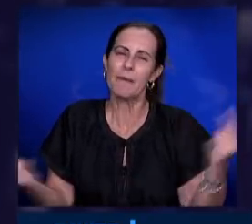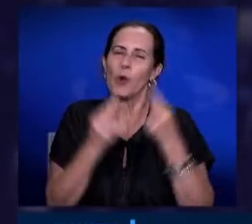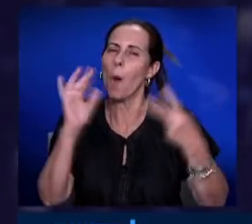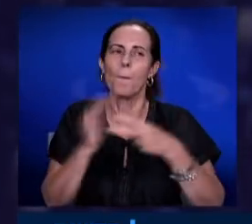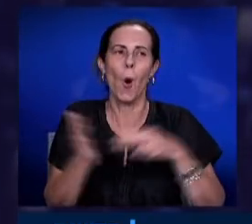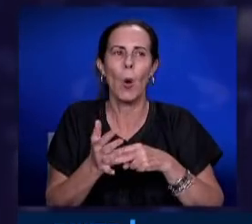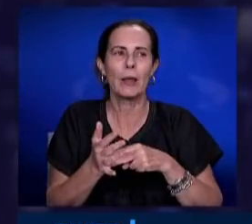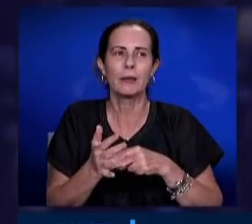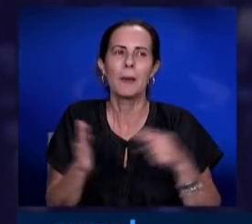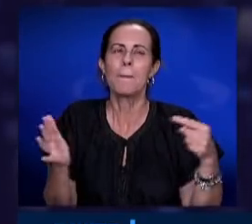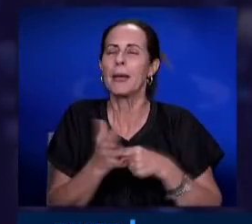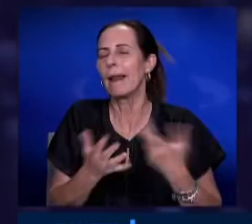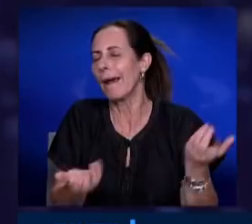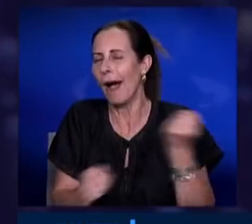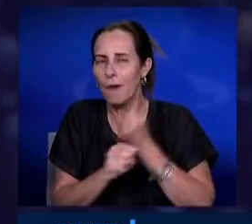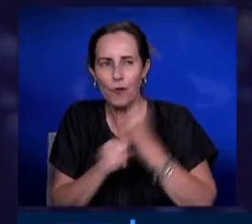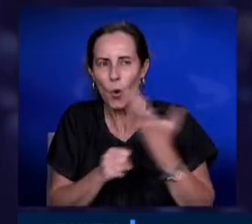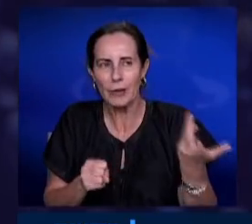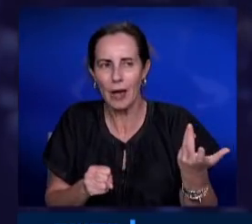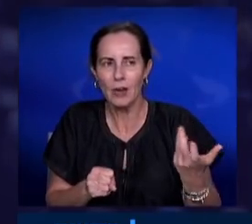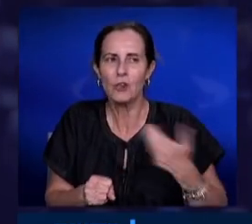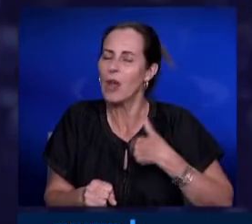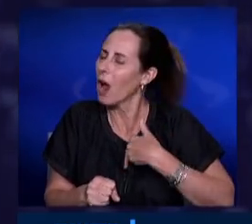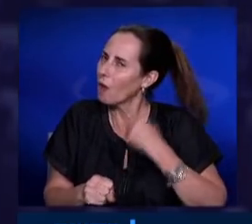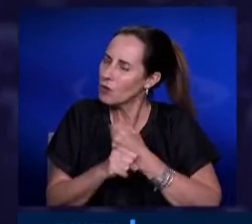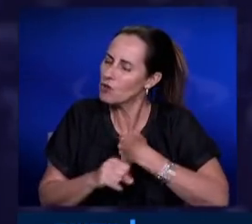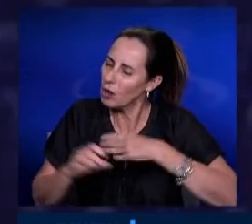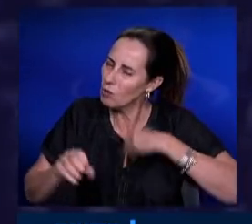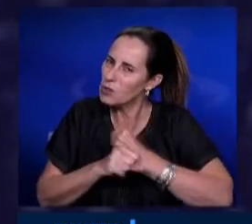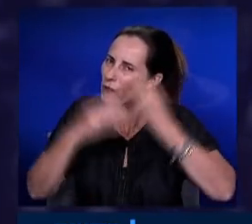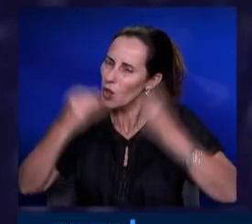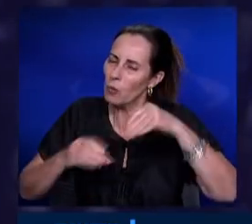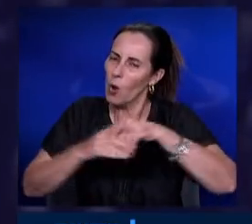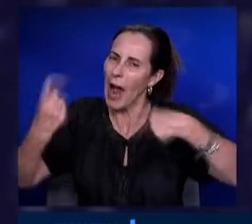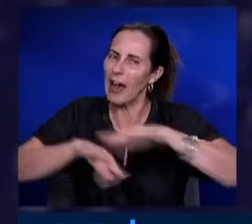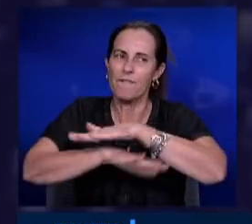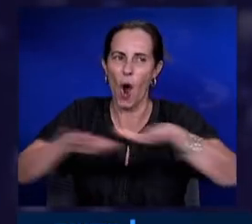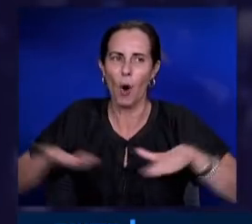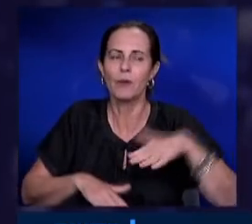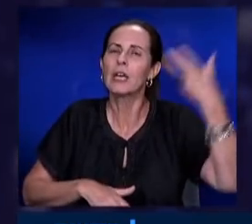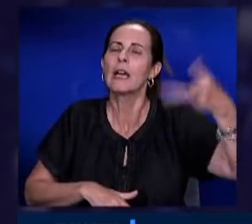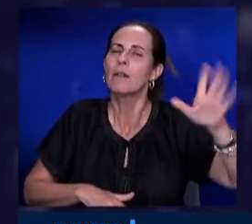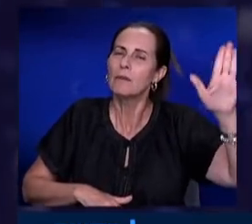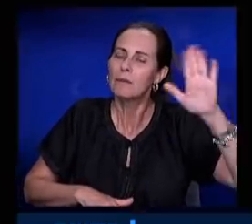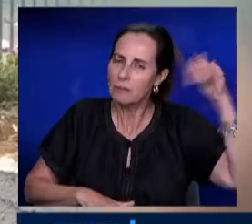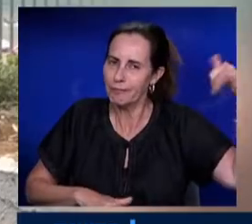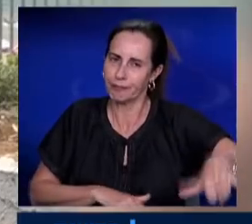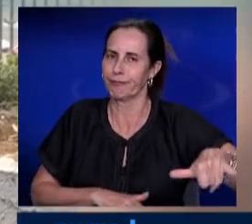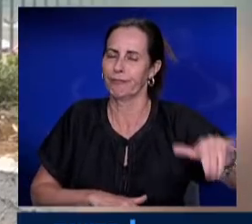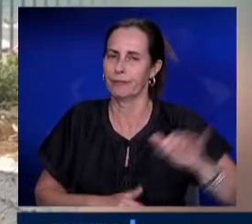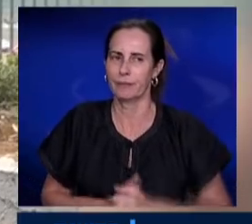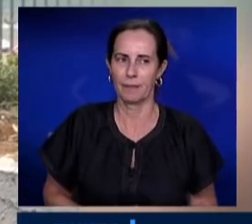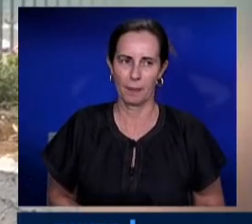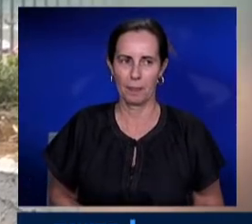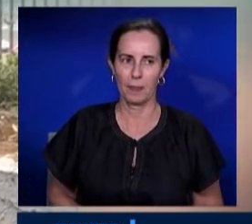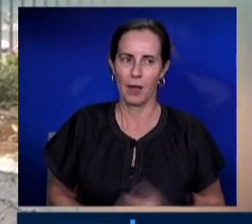רקע עבודה נאמנה שאני מבצע באגף החופים, שיהיה לך היום נעים.